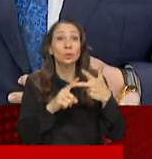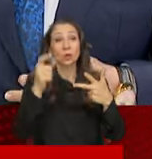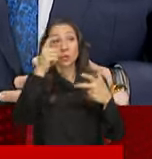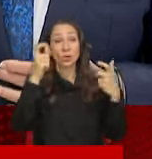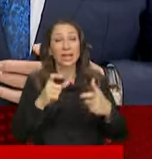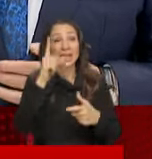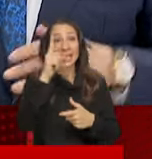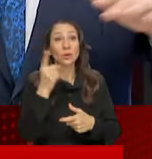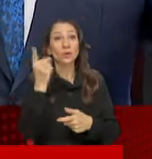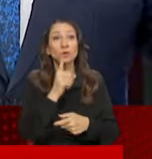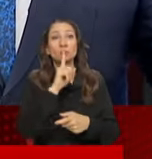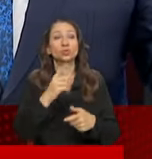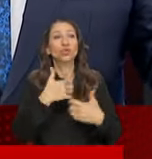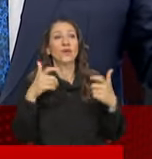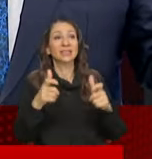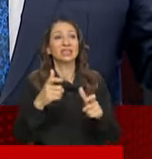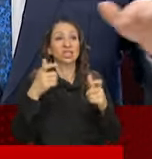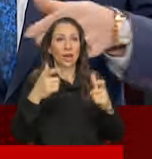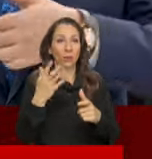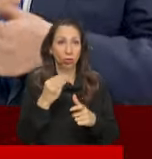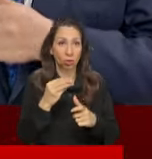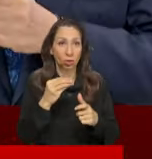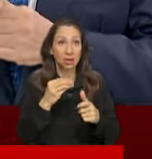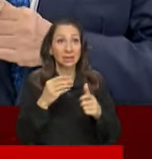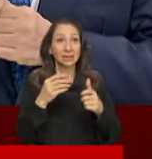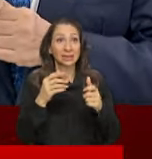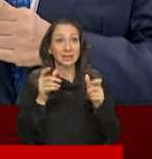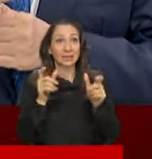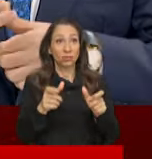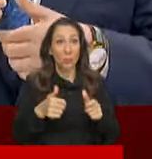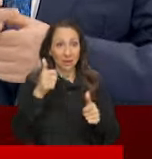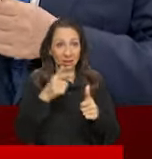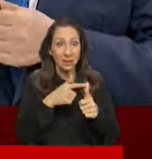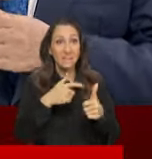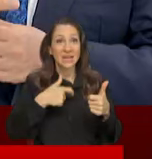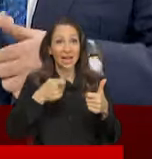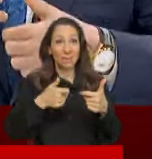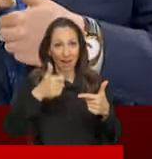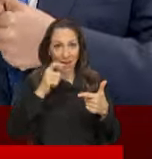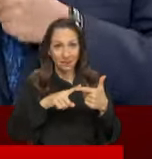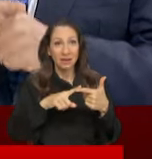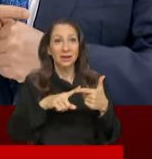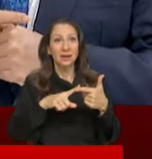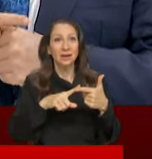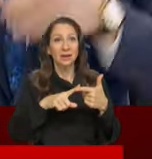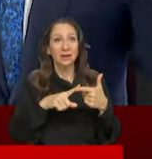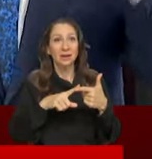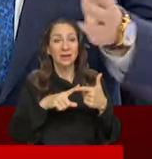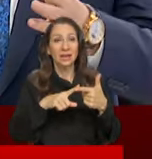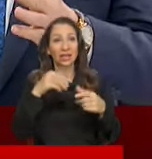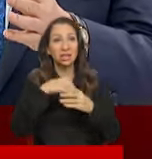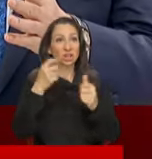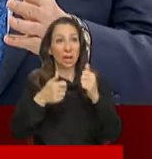Türkiye'nin ilk % güvenli şehri oluyor Esenler savunma başkanlığıyla Milli Eğitim bakanlığıyla